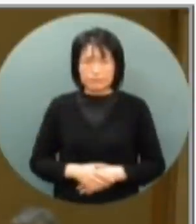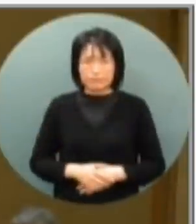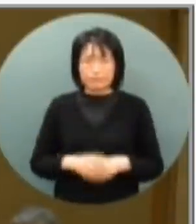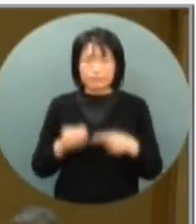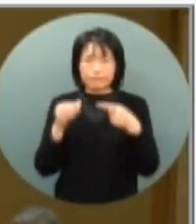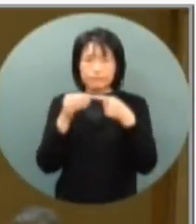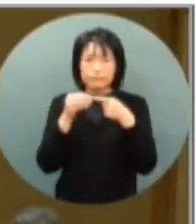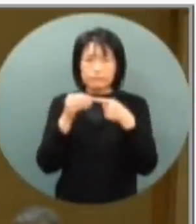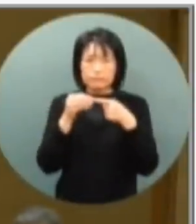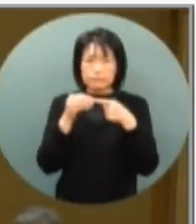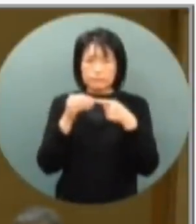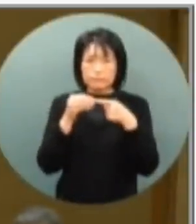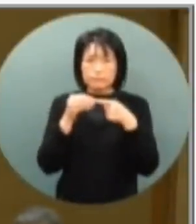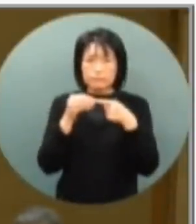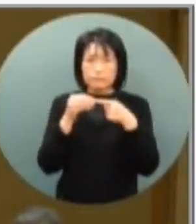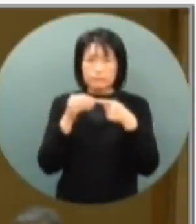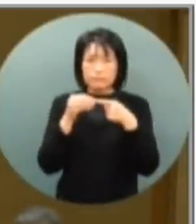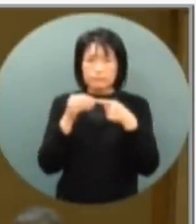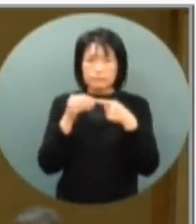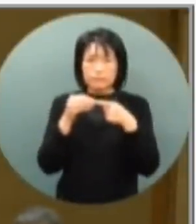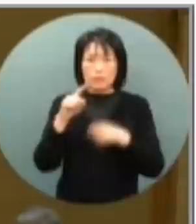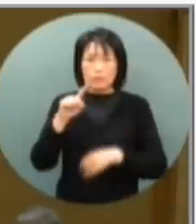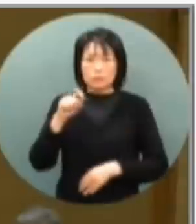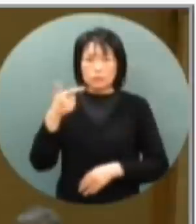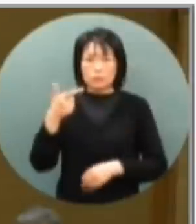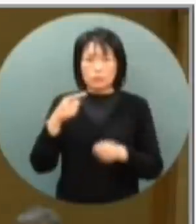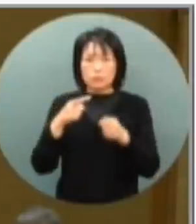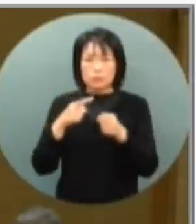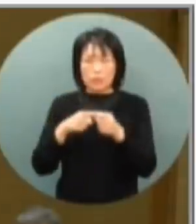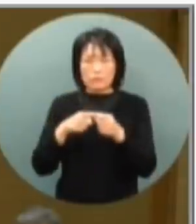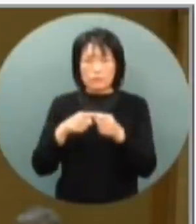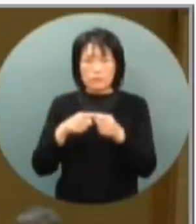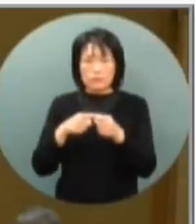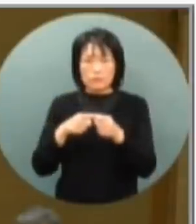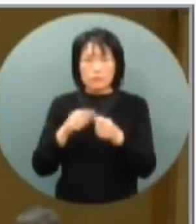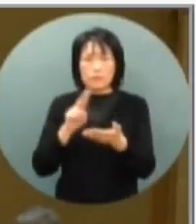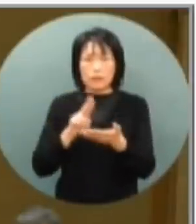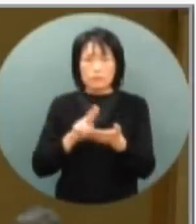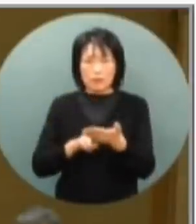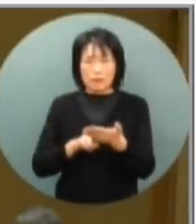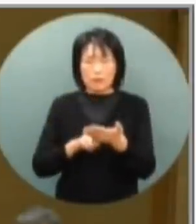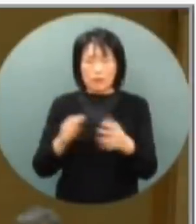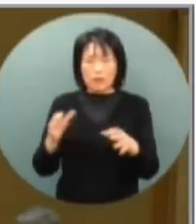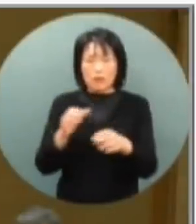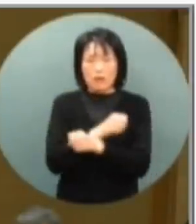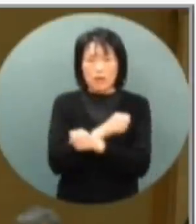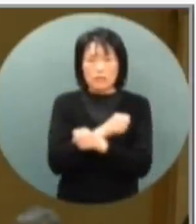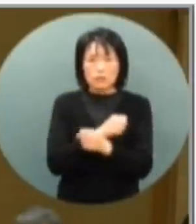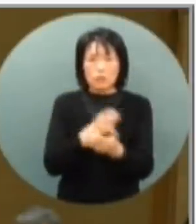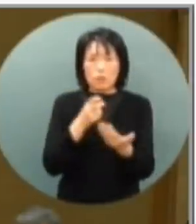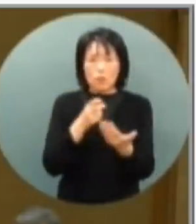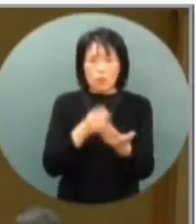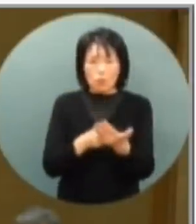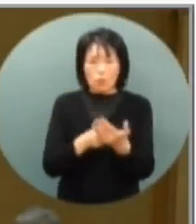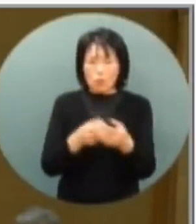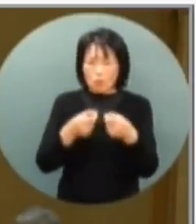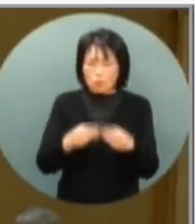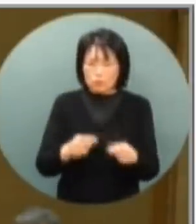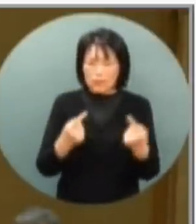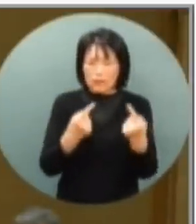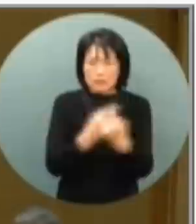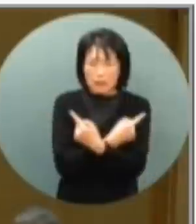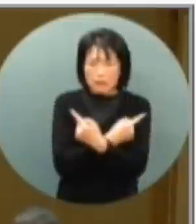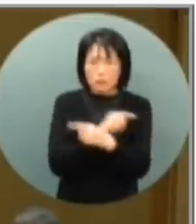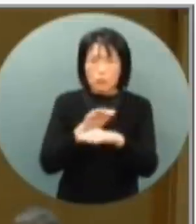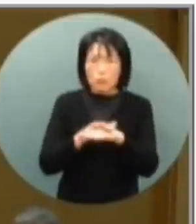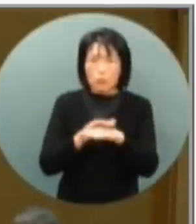には16年に制定されたこの解消法を具現化していくにはどうすべきか